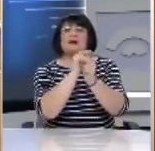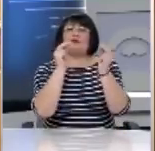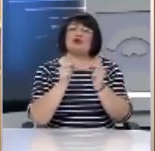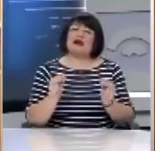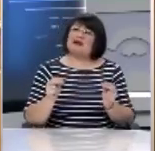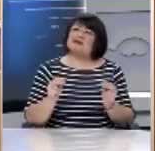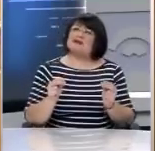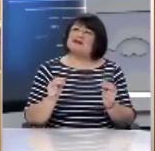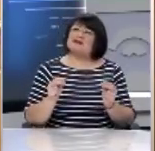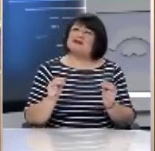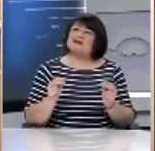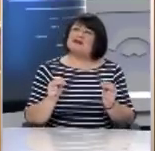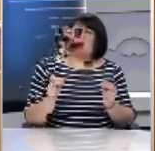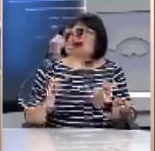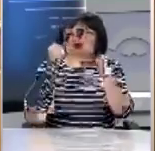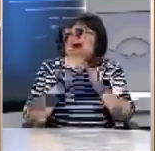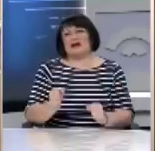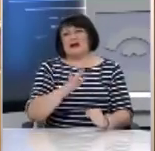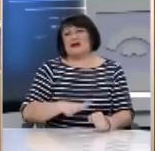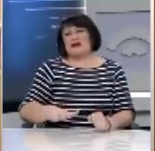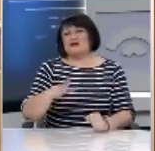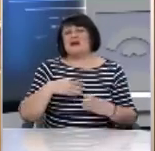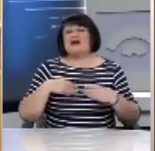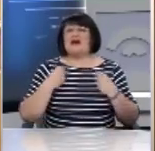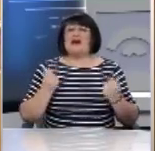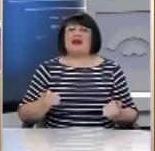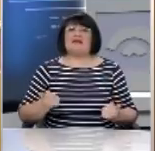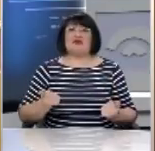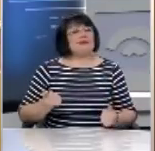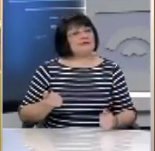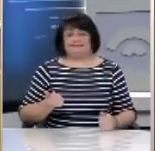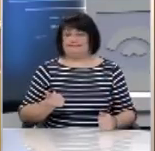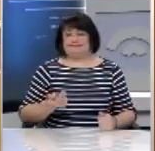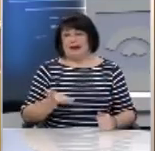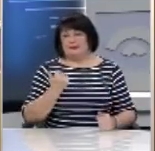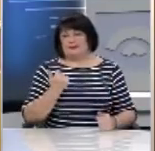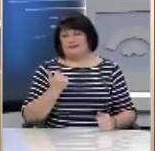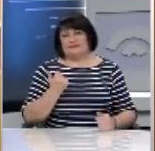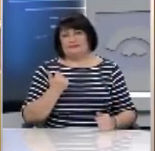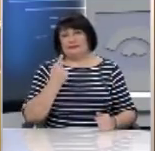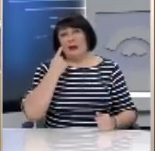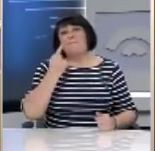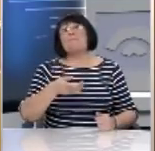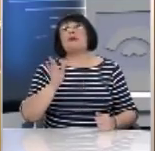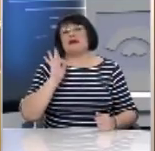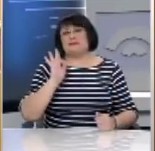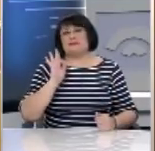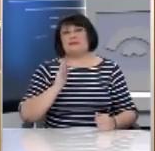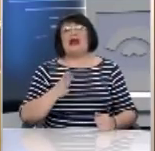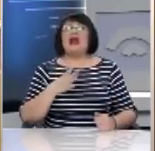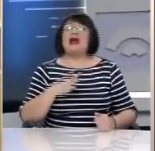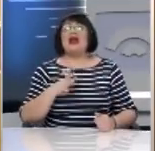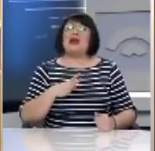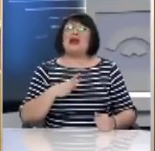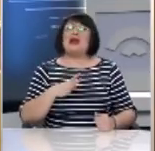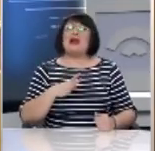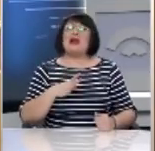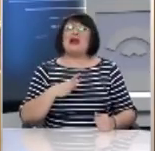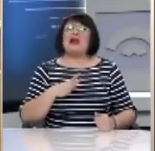πολύ δύσκολες καταστάσεις. Εύχομαι να μην βρεθούμε μπροστά σε αυτές. Διότι αν θέλετε να πείσετε το θέμα